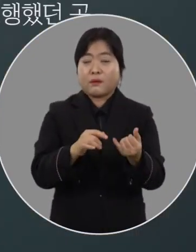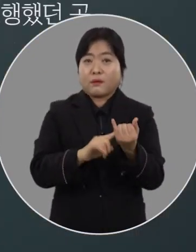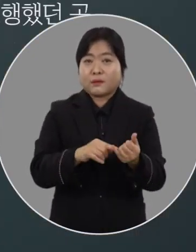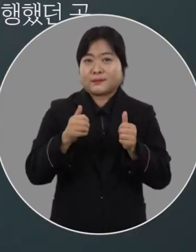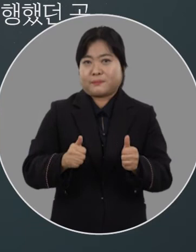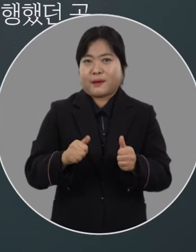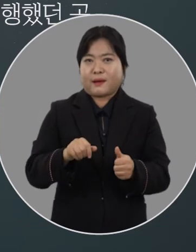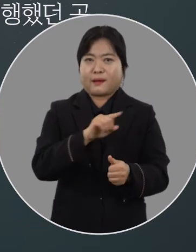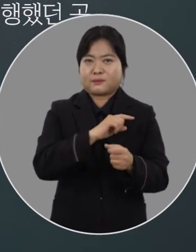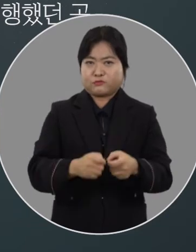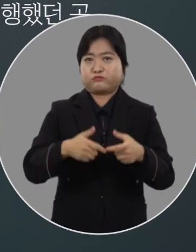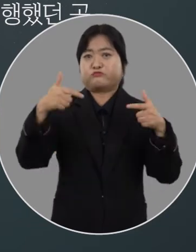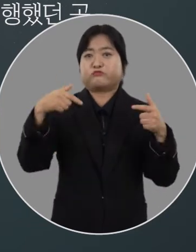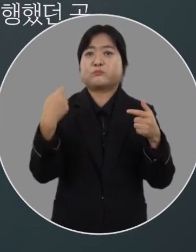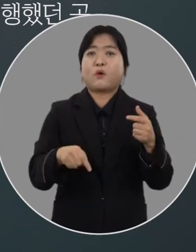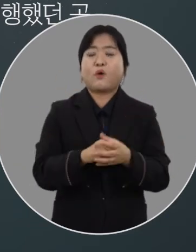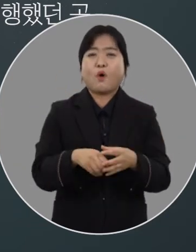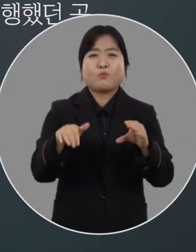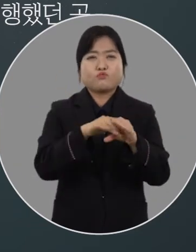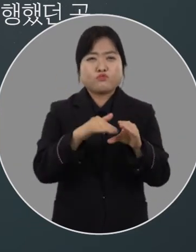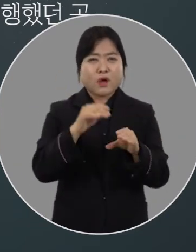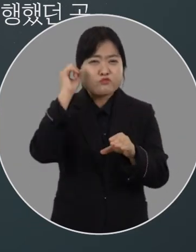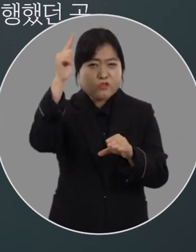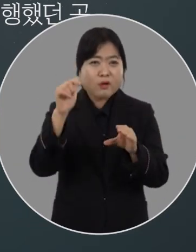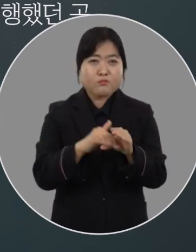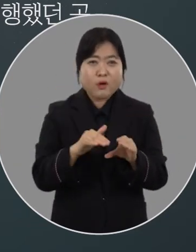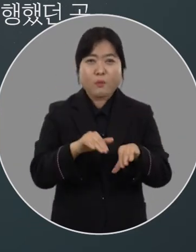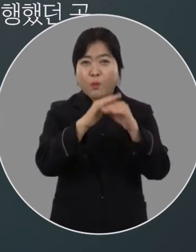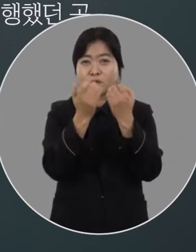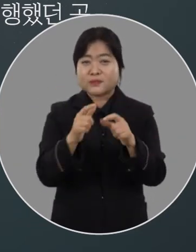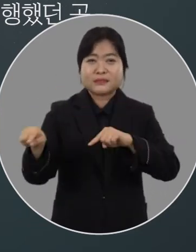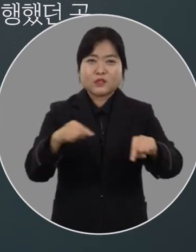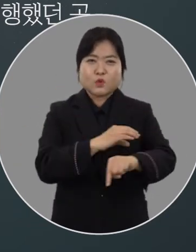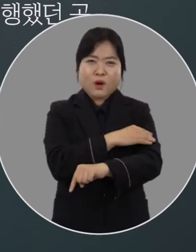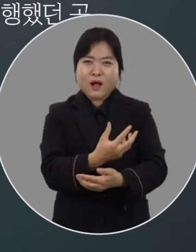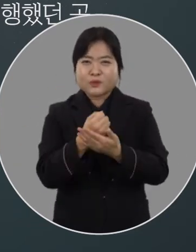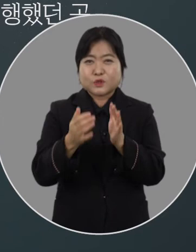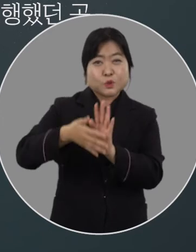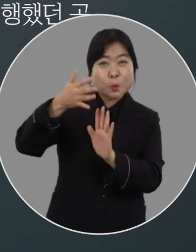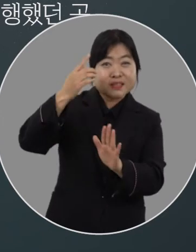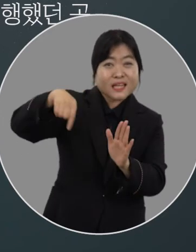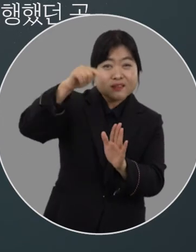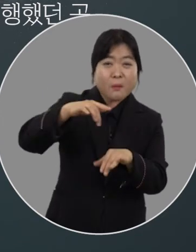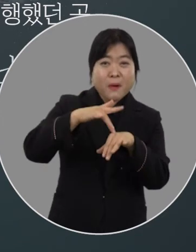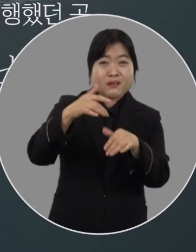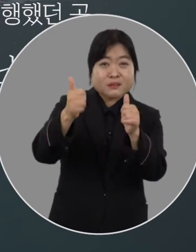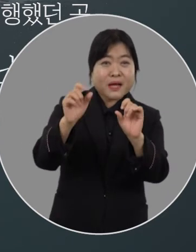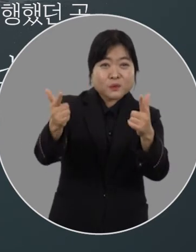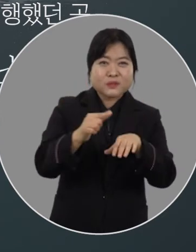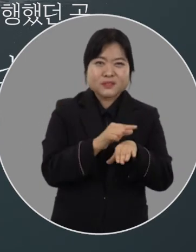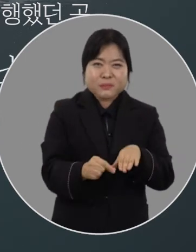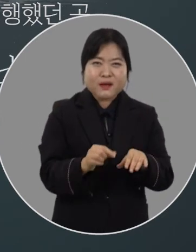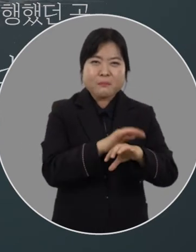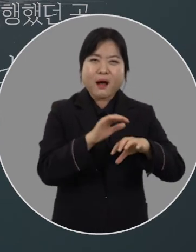성행했던 것은 뛰어난 문화와 모든 것들이 정치 권력들이 잡고 있는 도시들이 아니었고요. 지방에 있었던